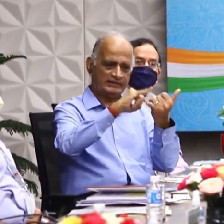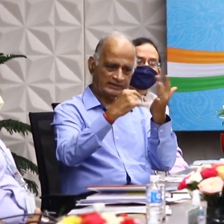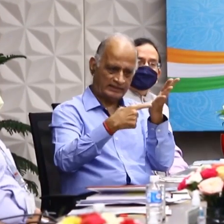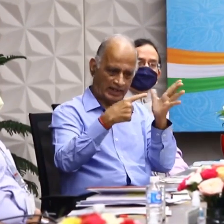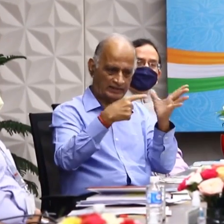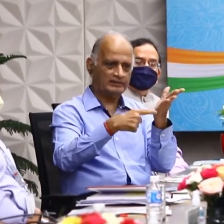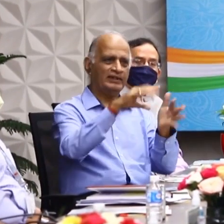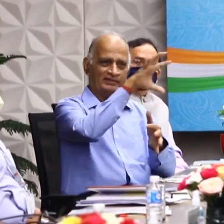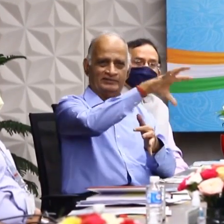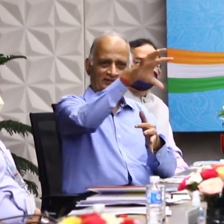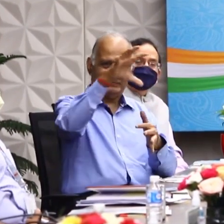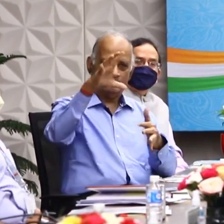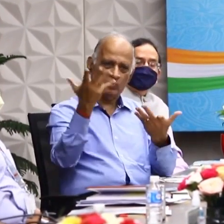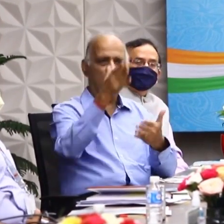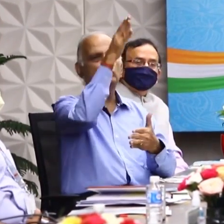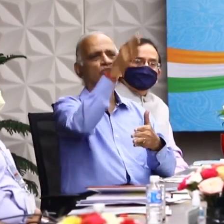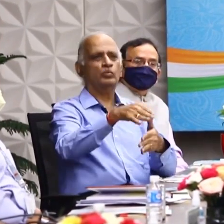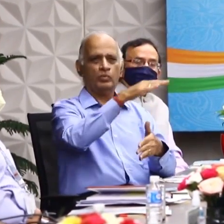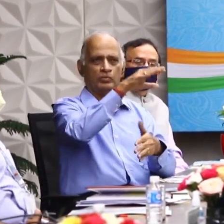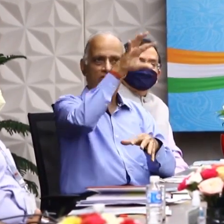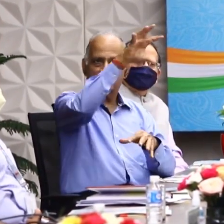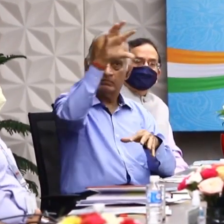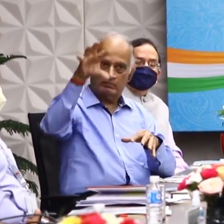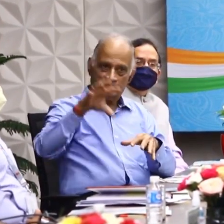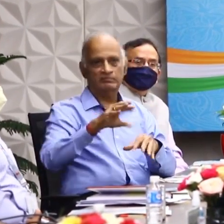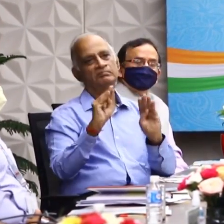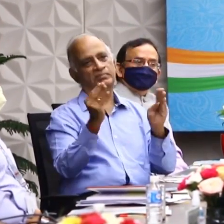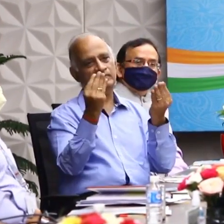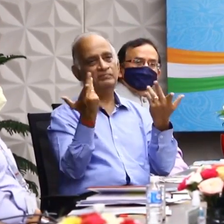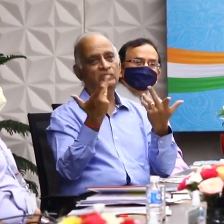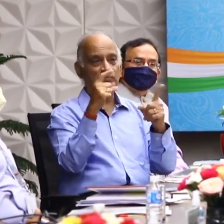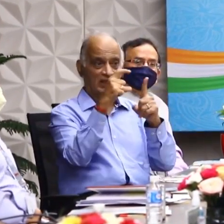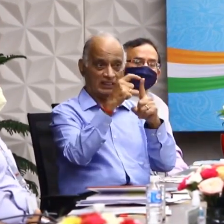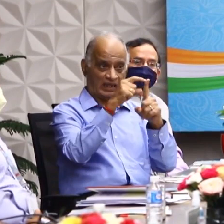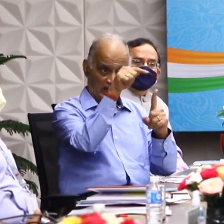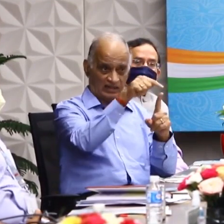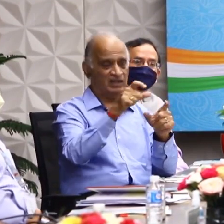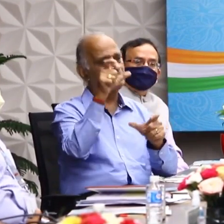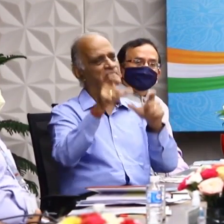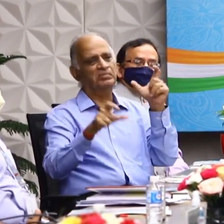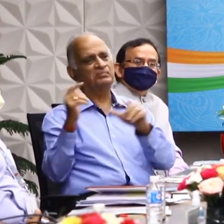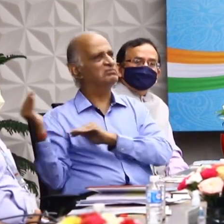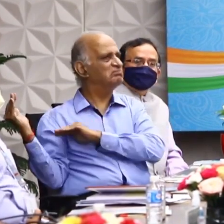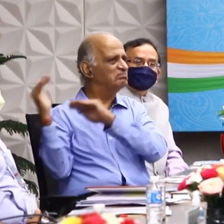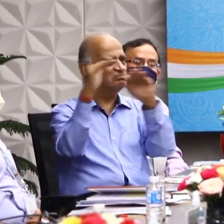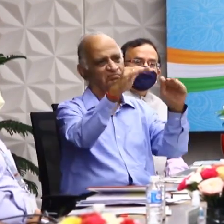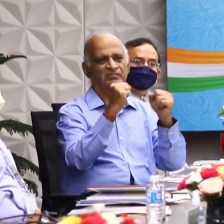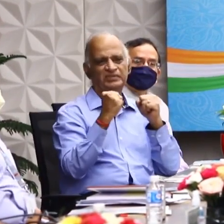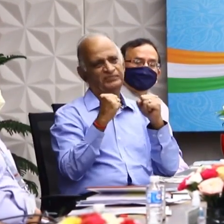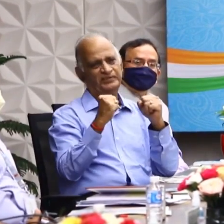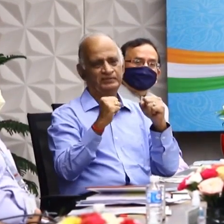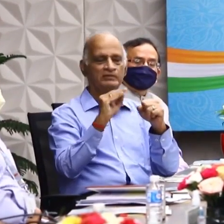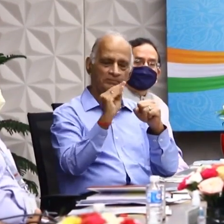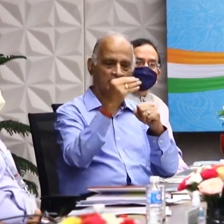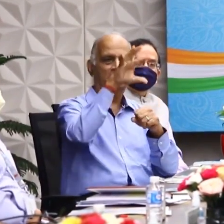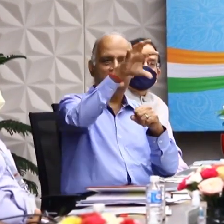और सांकेतिक भाषा के जितने भी मतलब ISLRTC सिर्फ दिल्ली में ही ना रह के उसके जोन वाइज रीजनल सेंटर बनाए जाएं। जैसे दिल्ली में